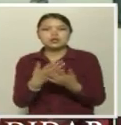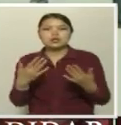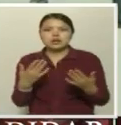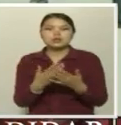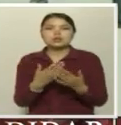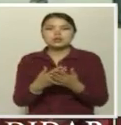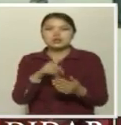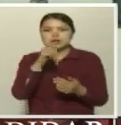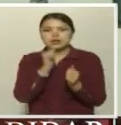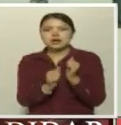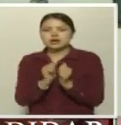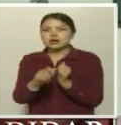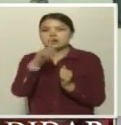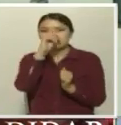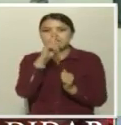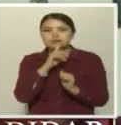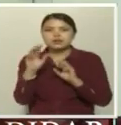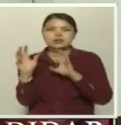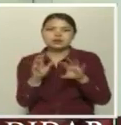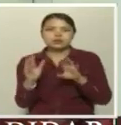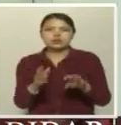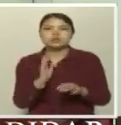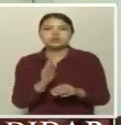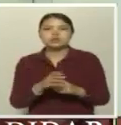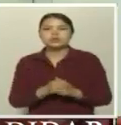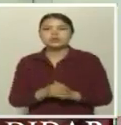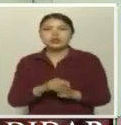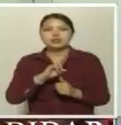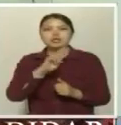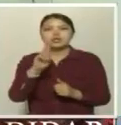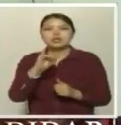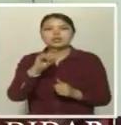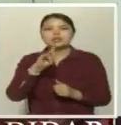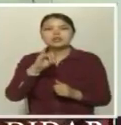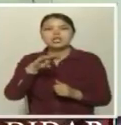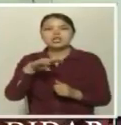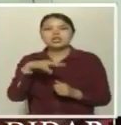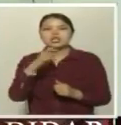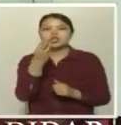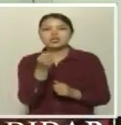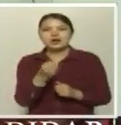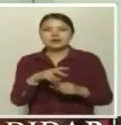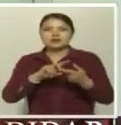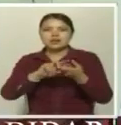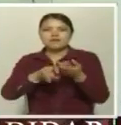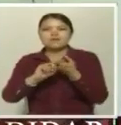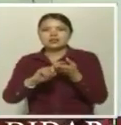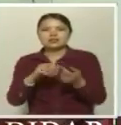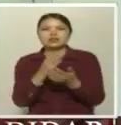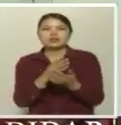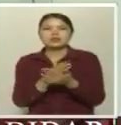екпемен ай сайын қамтылып бақылауда. Қызылша инфекциясы таза вакцинамен реттелетін инфекцияларға жатады.